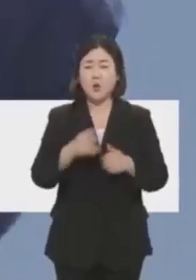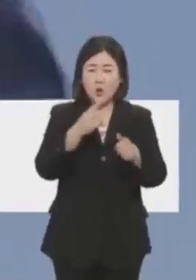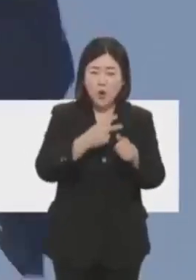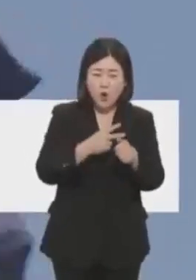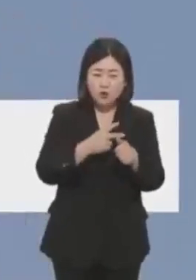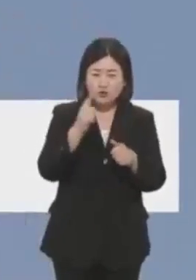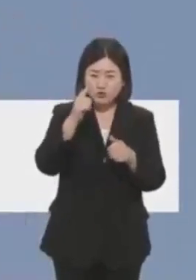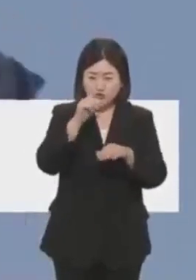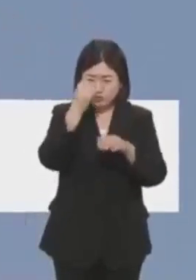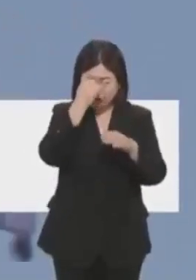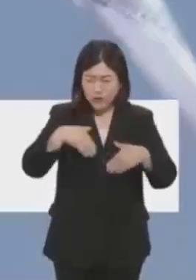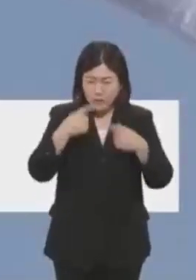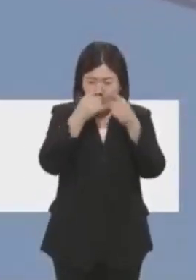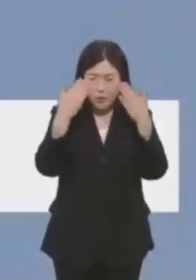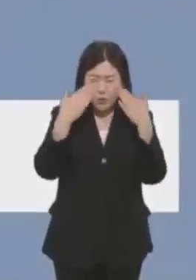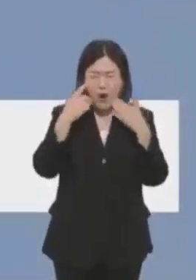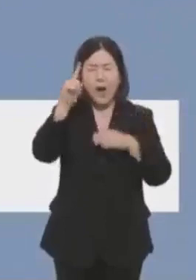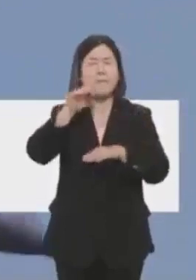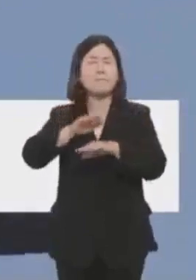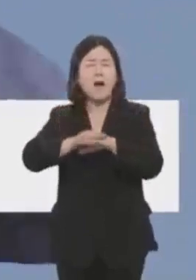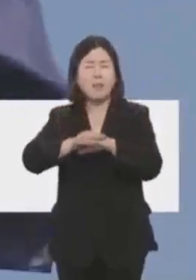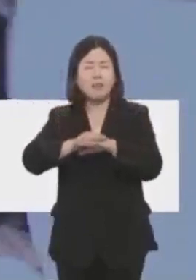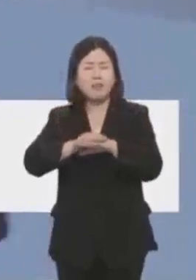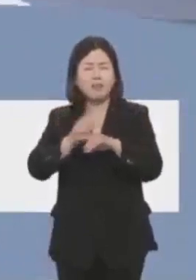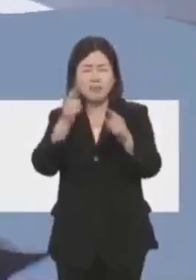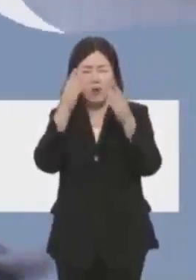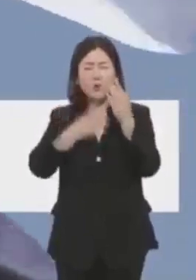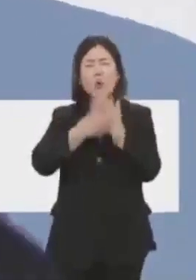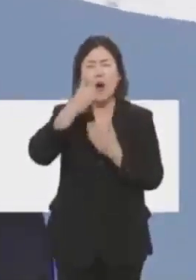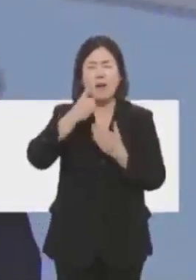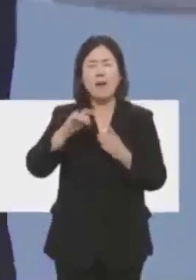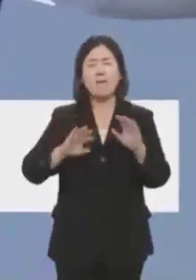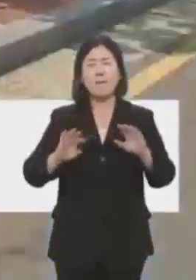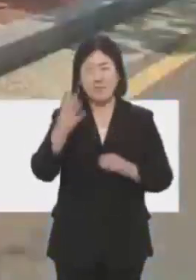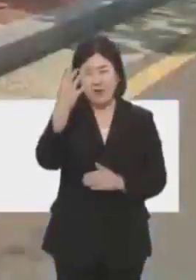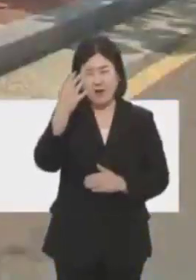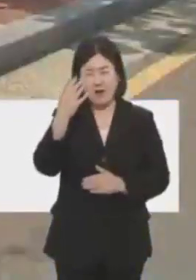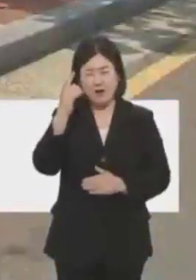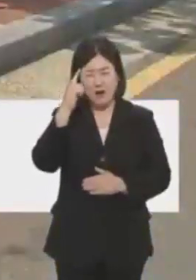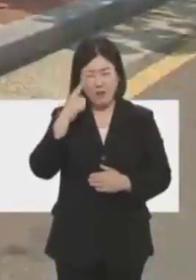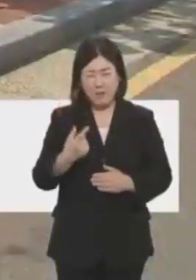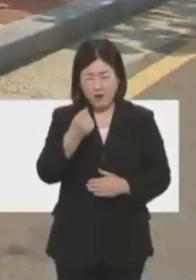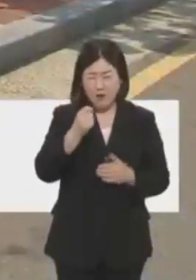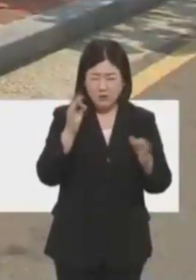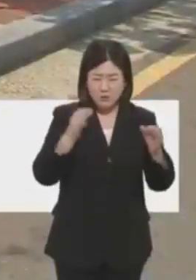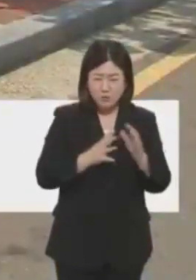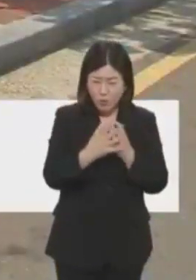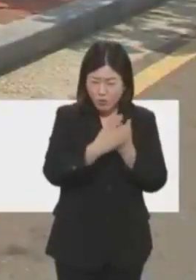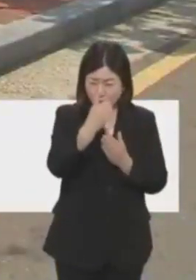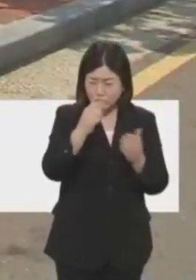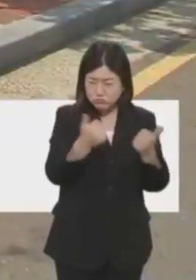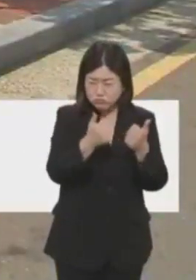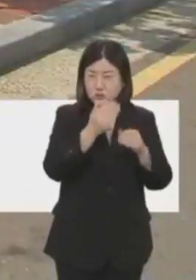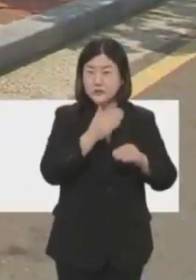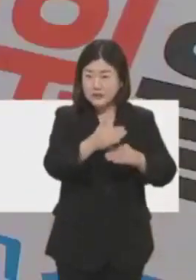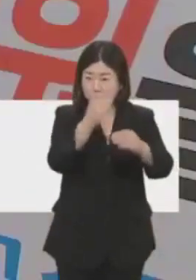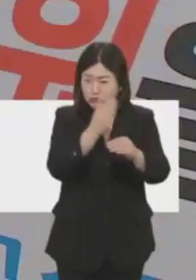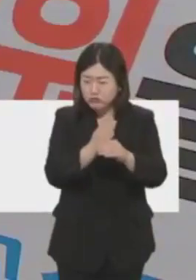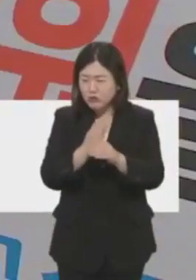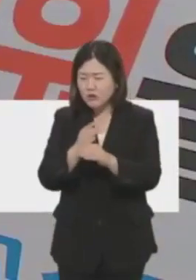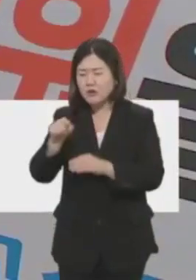교수가 학생 등 충남대 구성원들은 학내 반대에도 불구하고 일찌감치 한밭대와 통합 논의를 위한 절차를